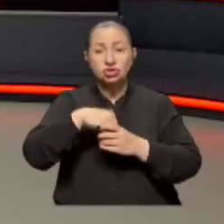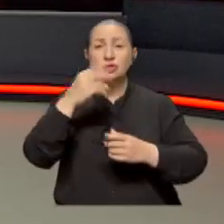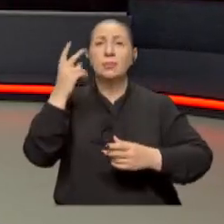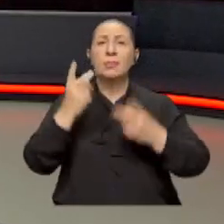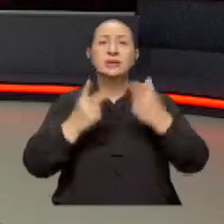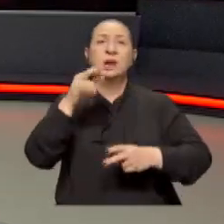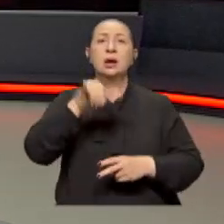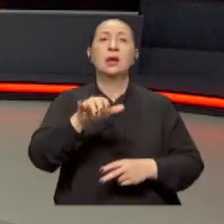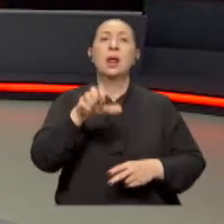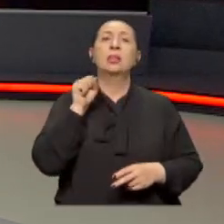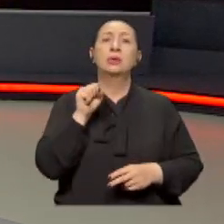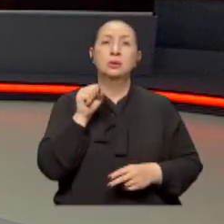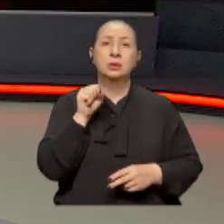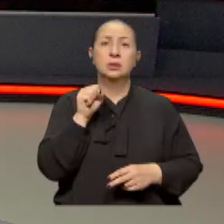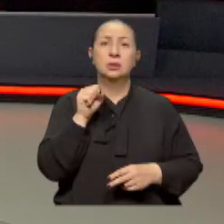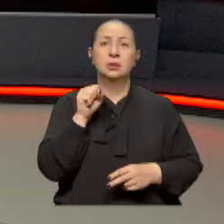etti.